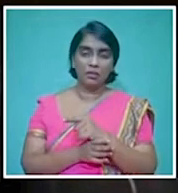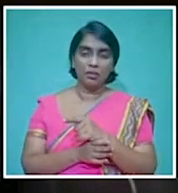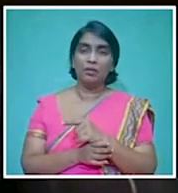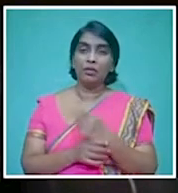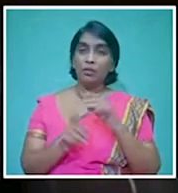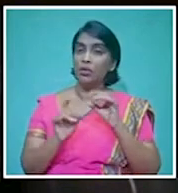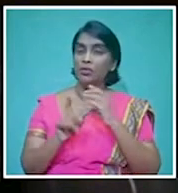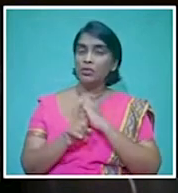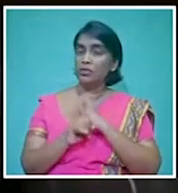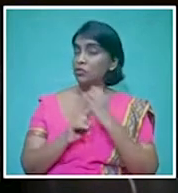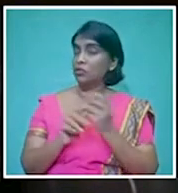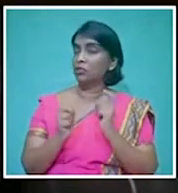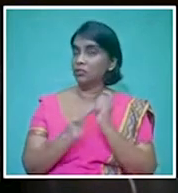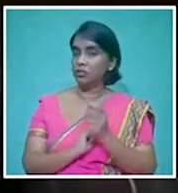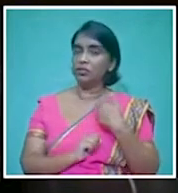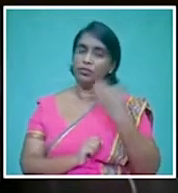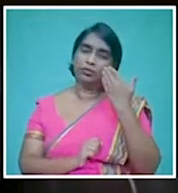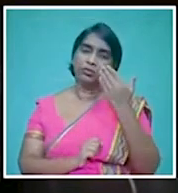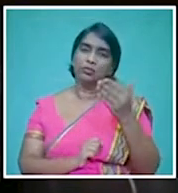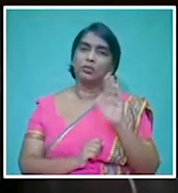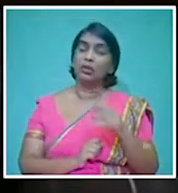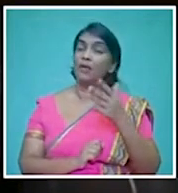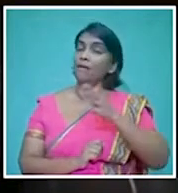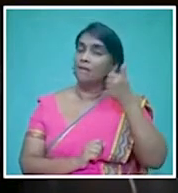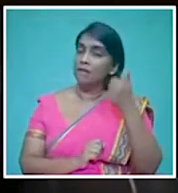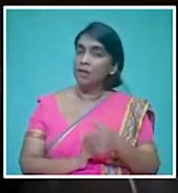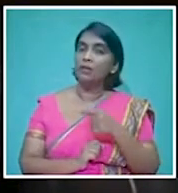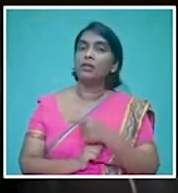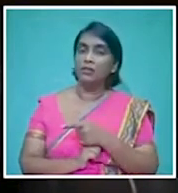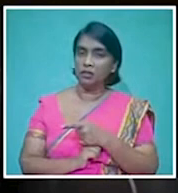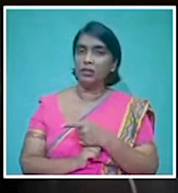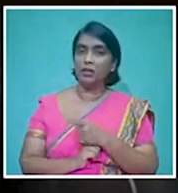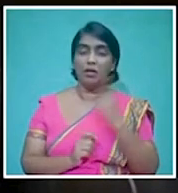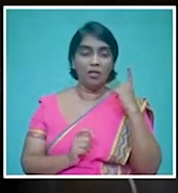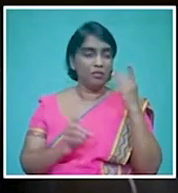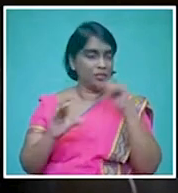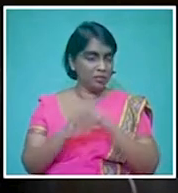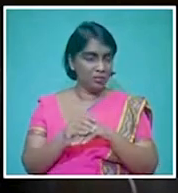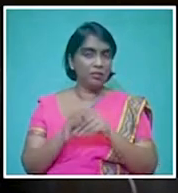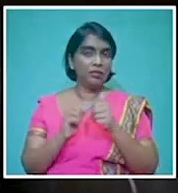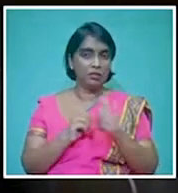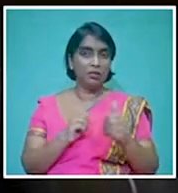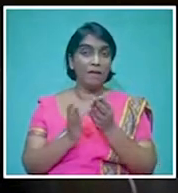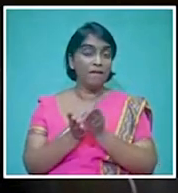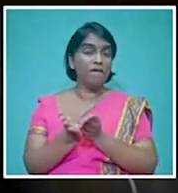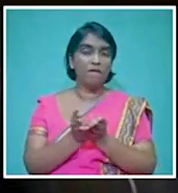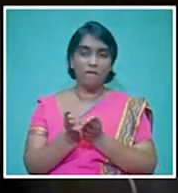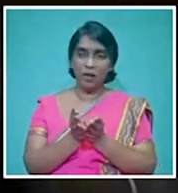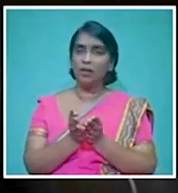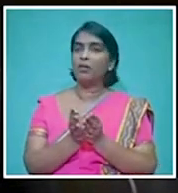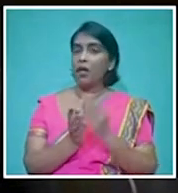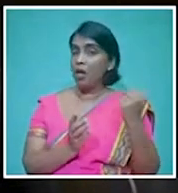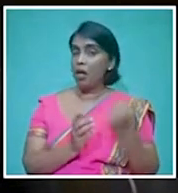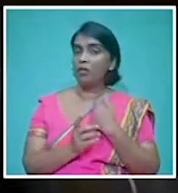සංස්කෘතිය වෙනස් කරන්න නම් අපි දකින විදියට වැදගත්ම දේ මේ ආරක්ෂක සේවාව තුළ තියෙන විනය පිළිබඳ